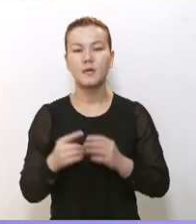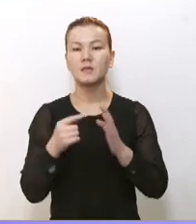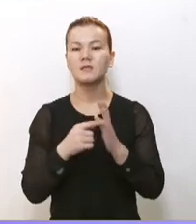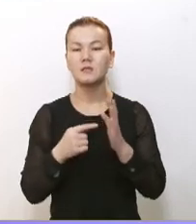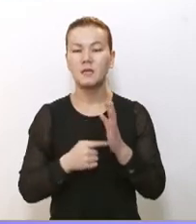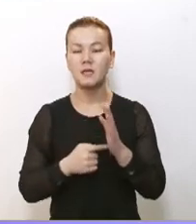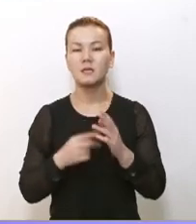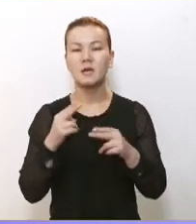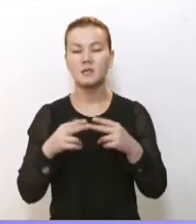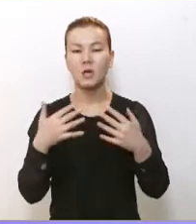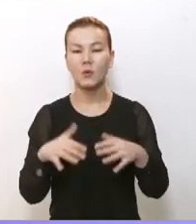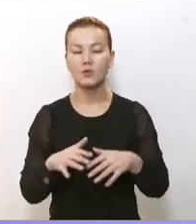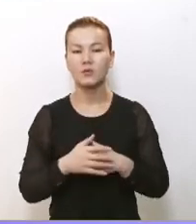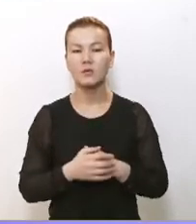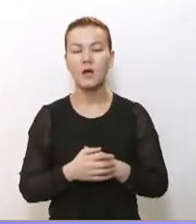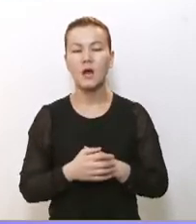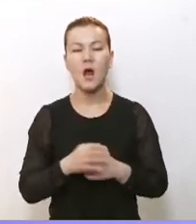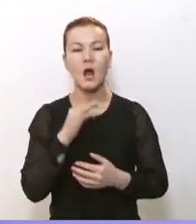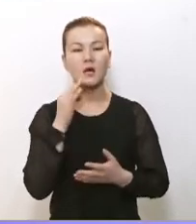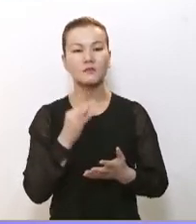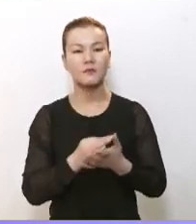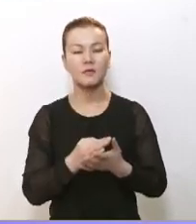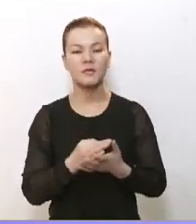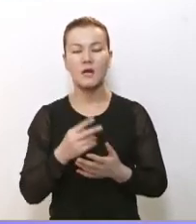Деление закончено. Ответ